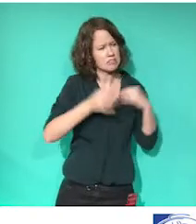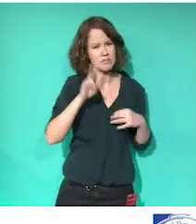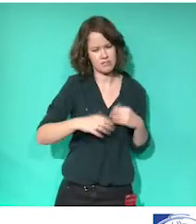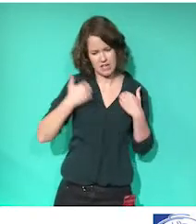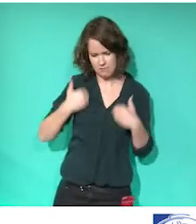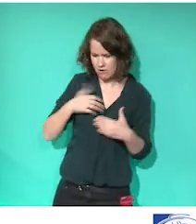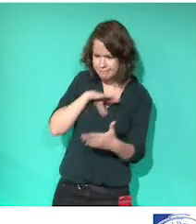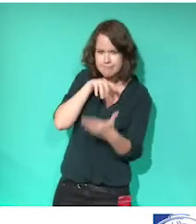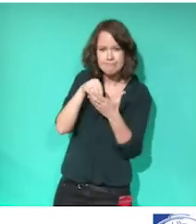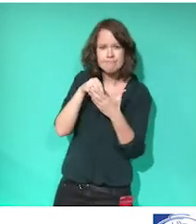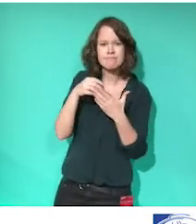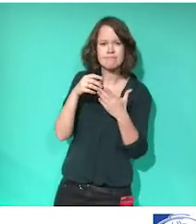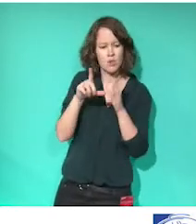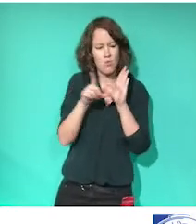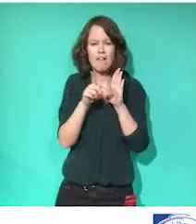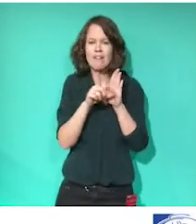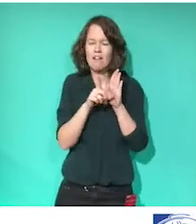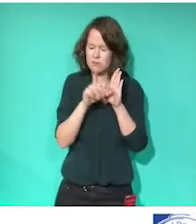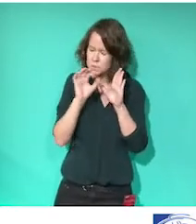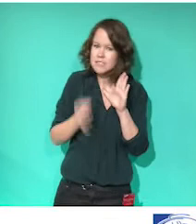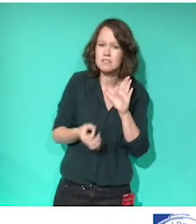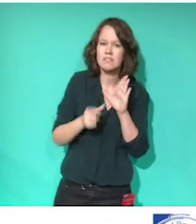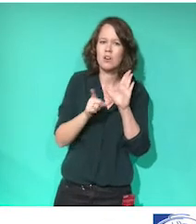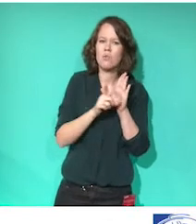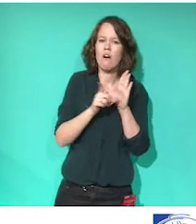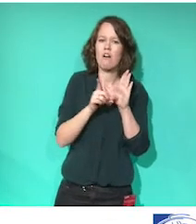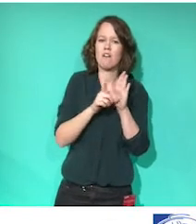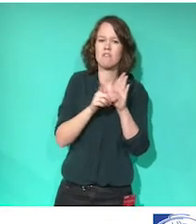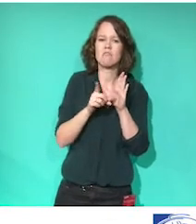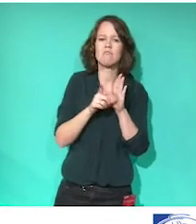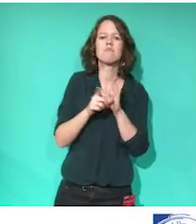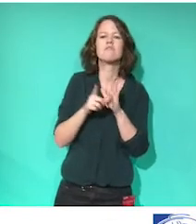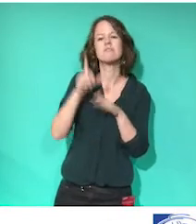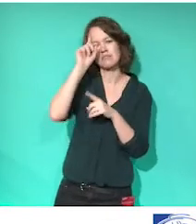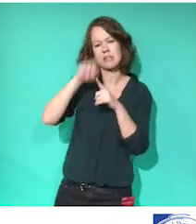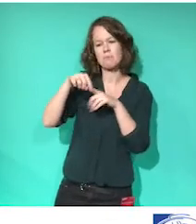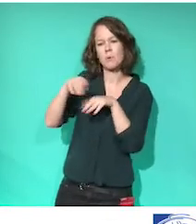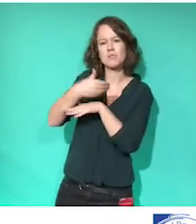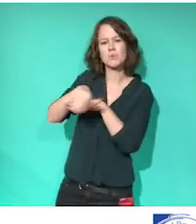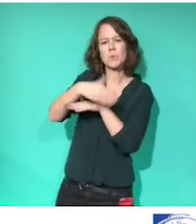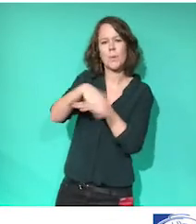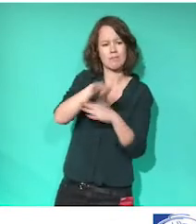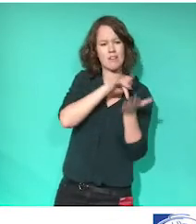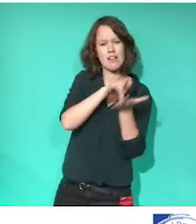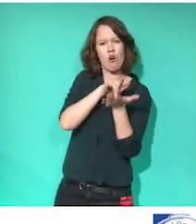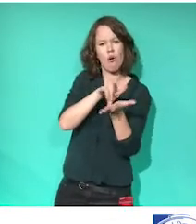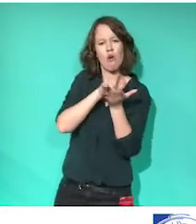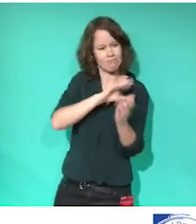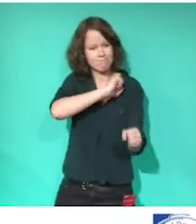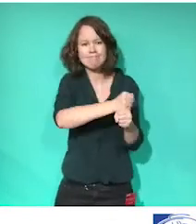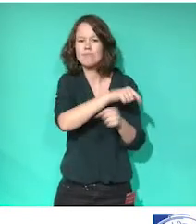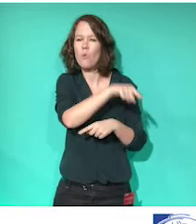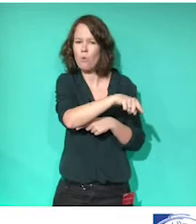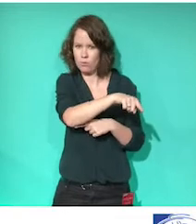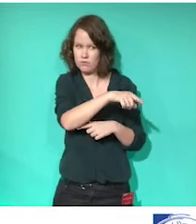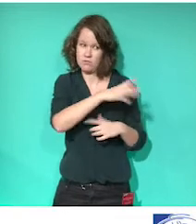de la loi prostitution, de cette loi pour, qui pénalise les clients. Ça n'a pas été facile. Ça n'a pas été évident